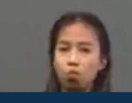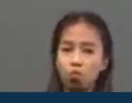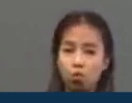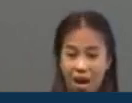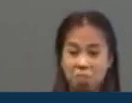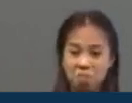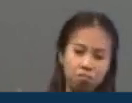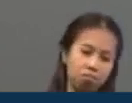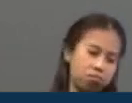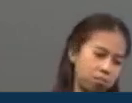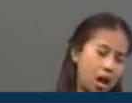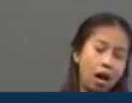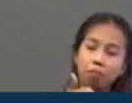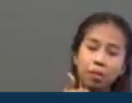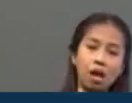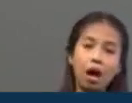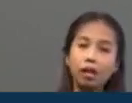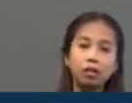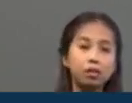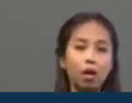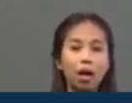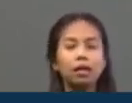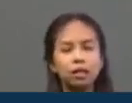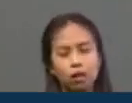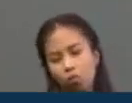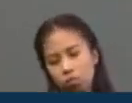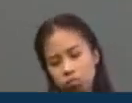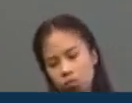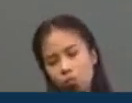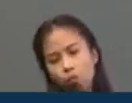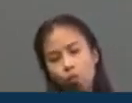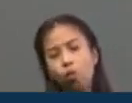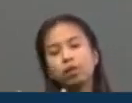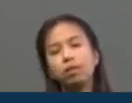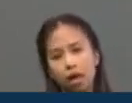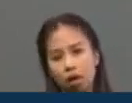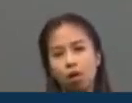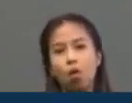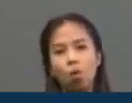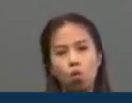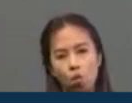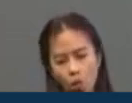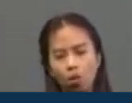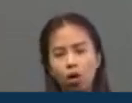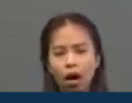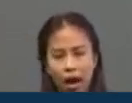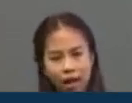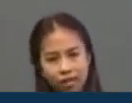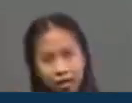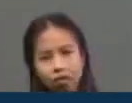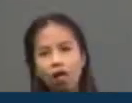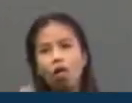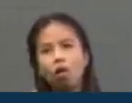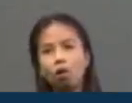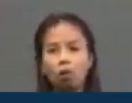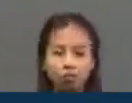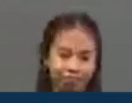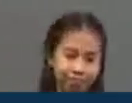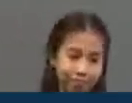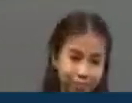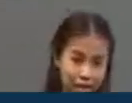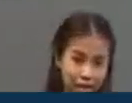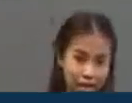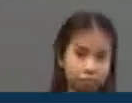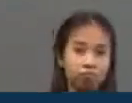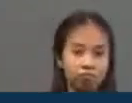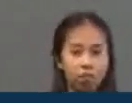สถานที่ประชุมการจราจรและได้ซักซ้อมรูปแบบขบวนเส้นทางรวมไปถึงเข้าดูแลสถานที่รับรองผู้นำแล้วพร้อม